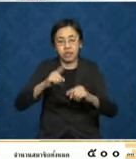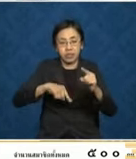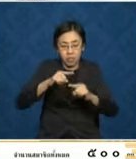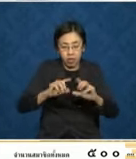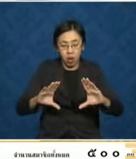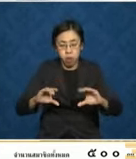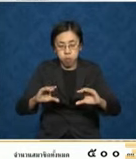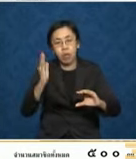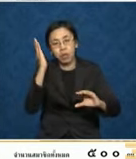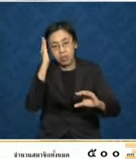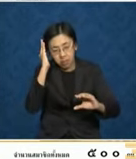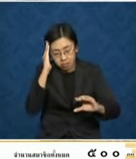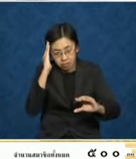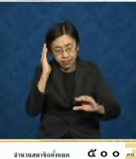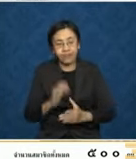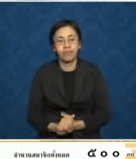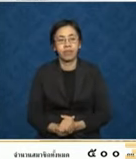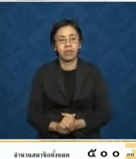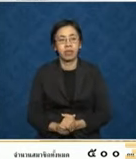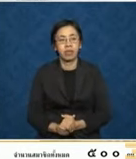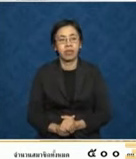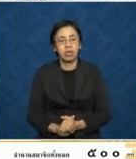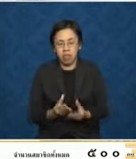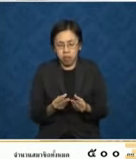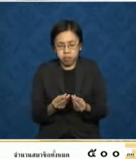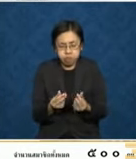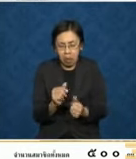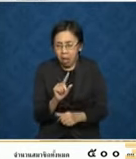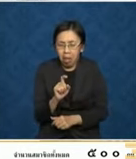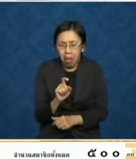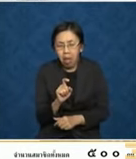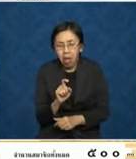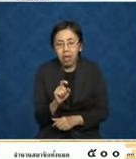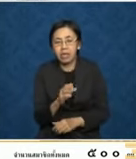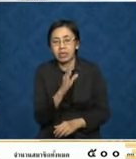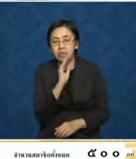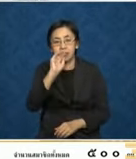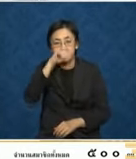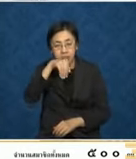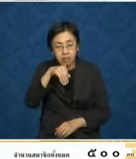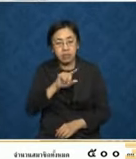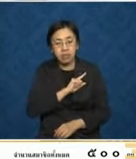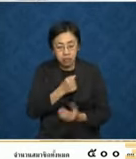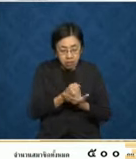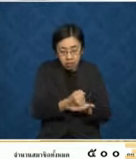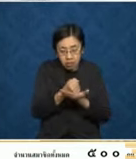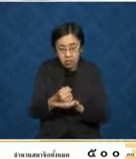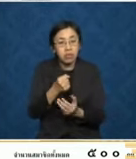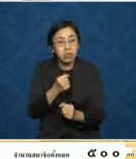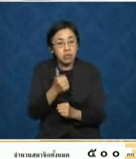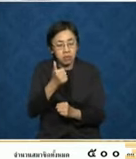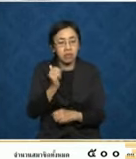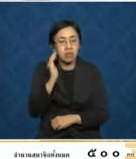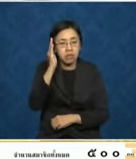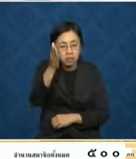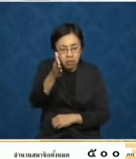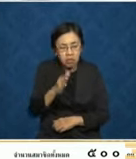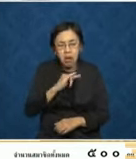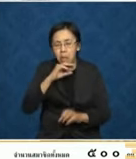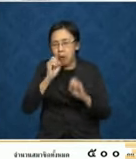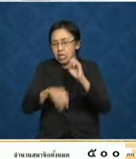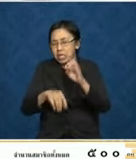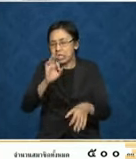อนขยะที่กำจัดไม่ได้ถ้าทางเทศบาลสามารถช่วยลดภาระตรงนี้ได้เนี่ยก็จะช่วยลดการก่อม